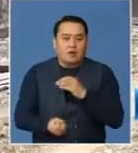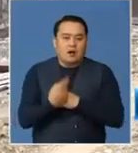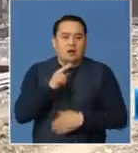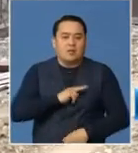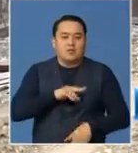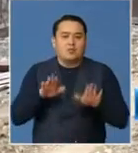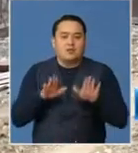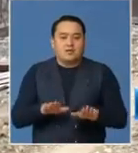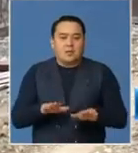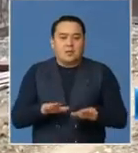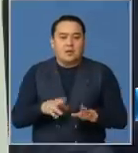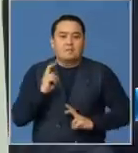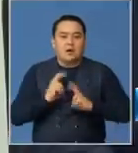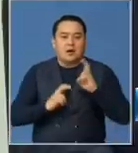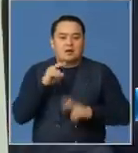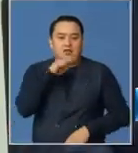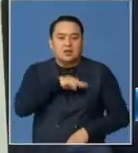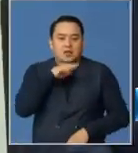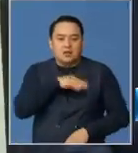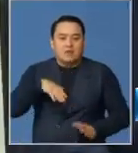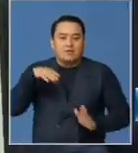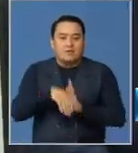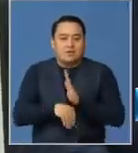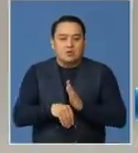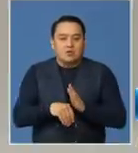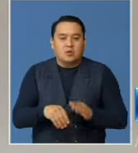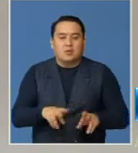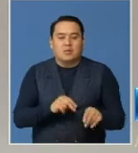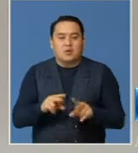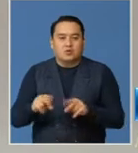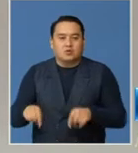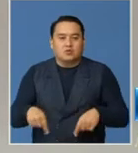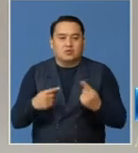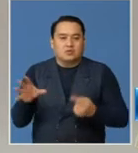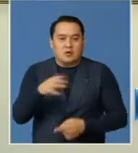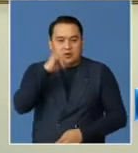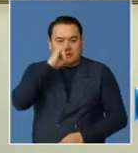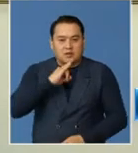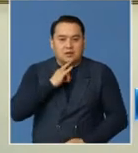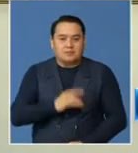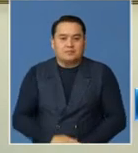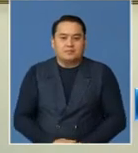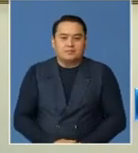места. С тех пор промышленность текели вносит неоценимый вклад в благосостояние всей страны.